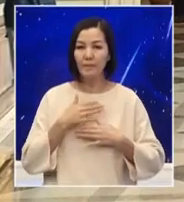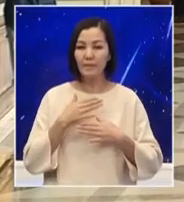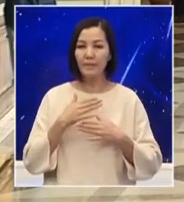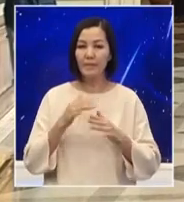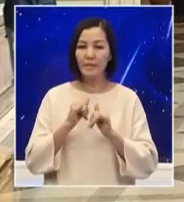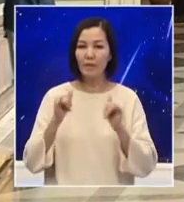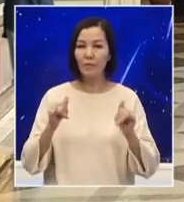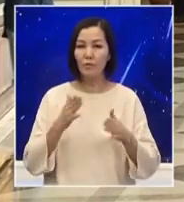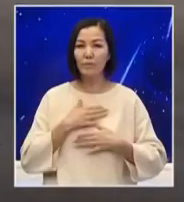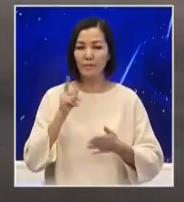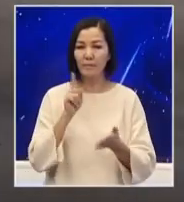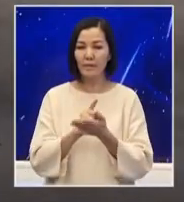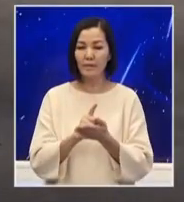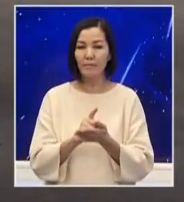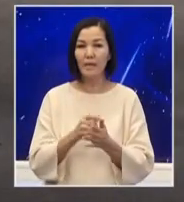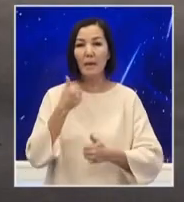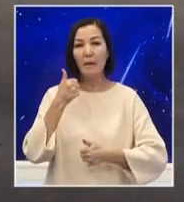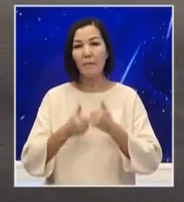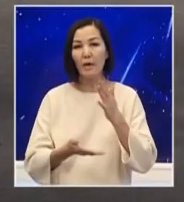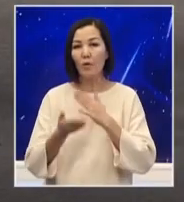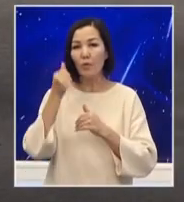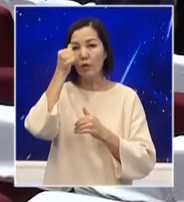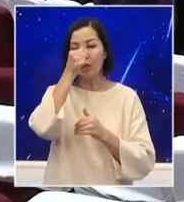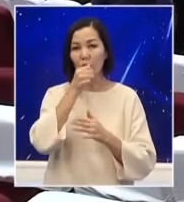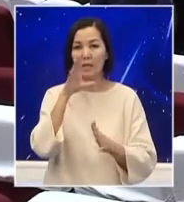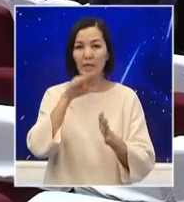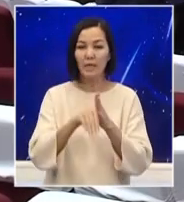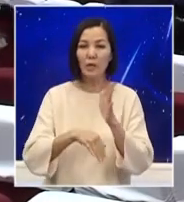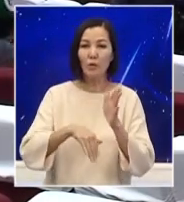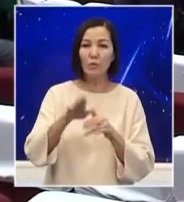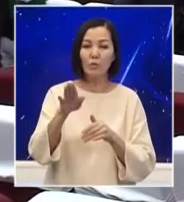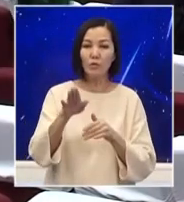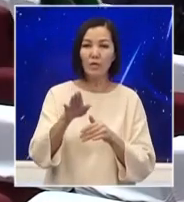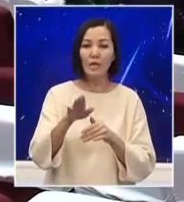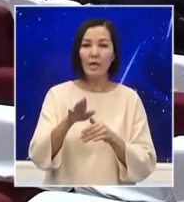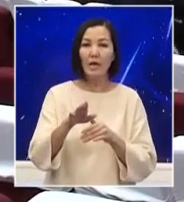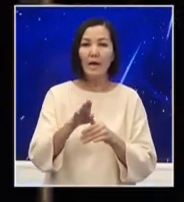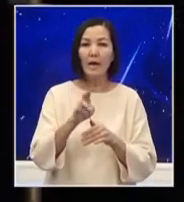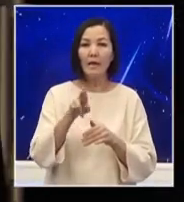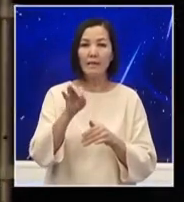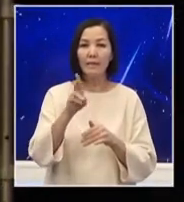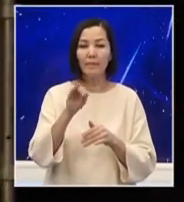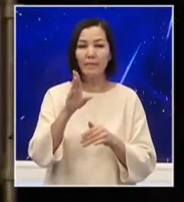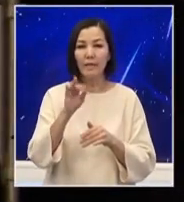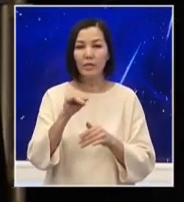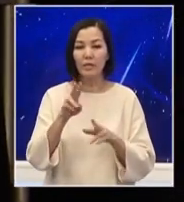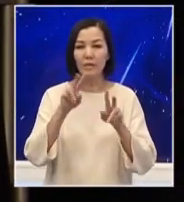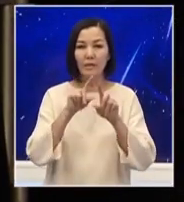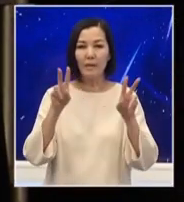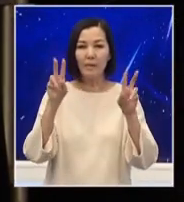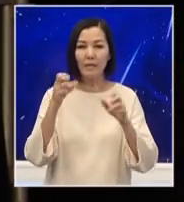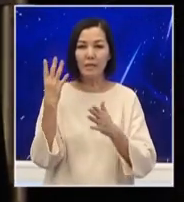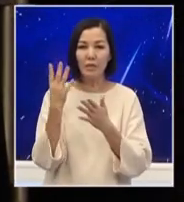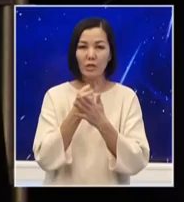отырған міндеттің бірі деп есептеймін. Байқауға өткен жылы ғана енгізілген үздік жас әдебиетші номинациясы да өз жеңімпазын тапты. Бұл